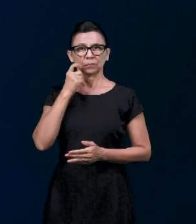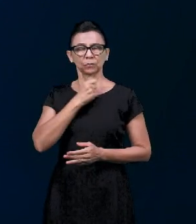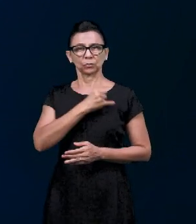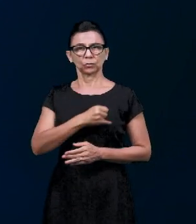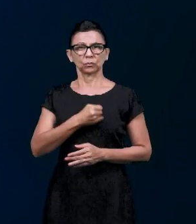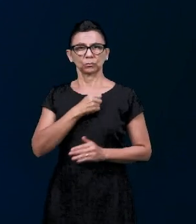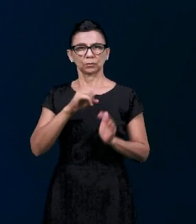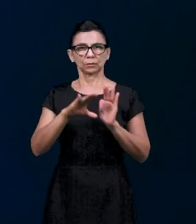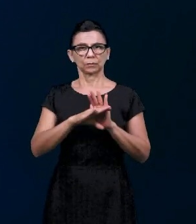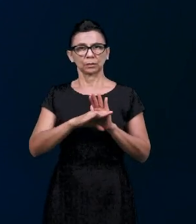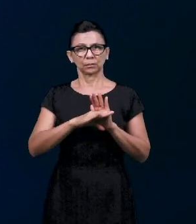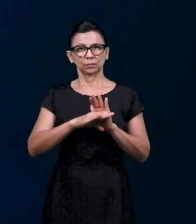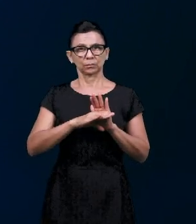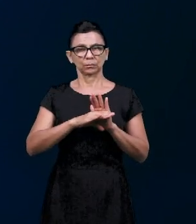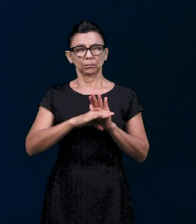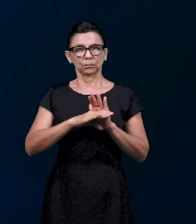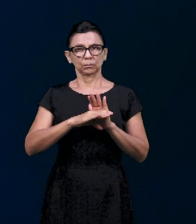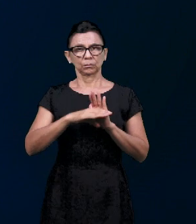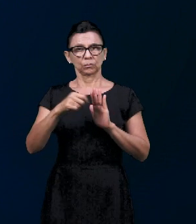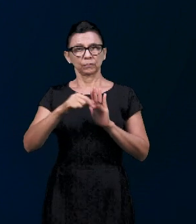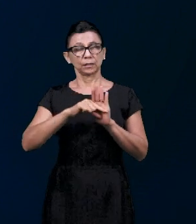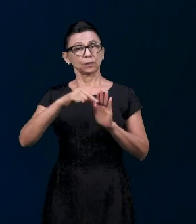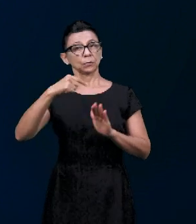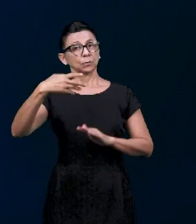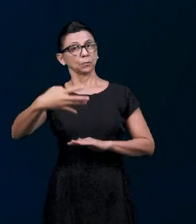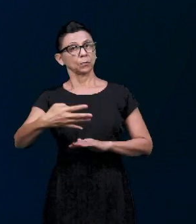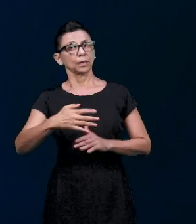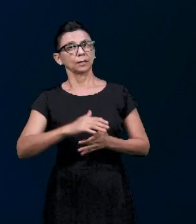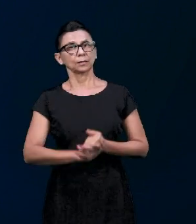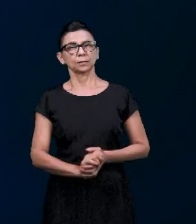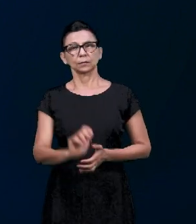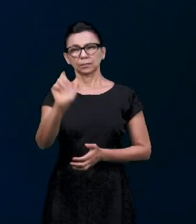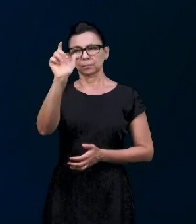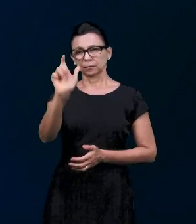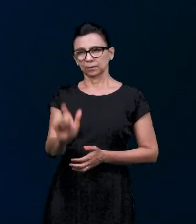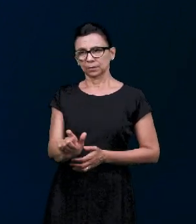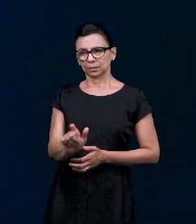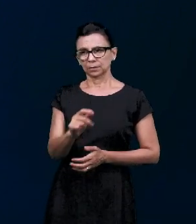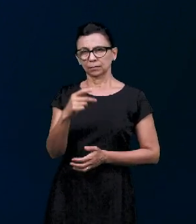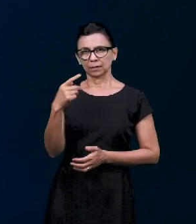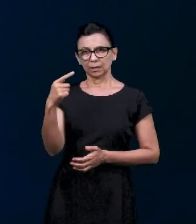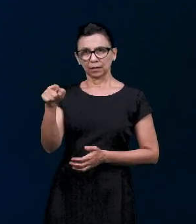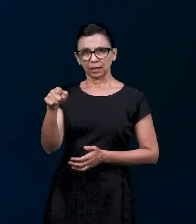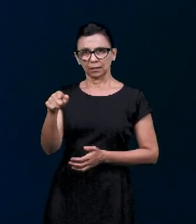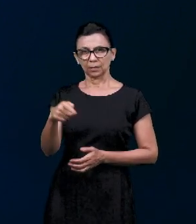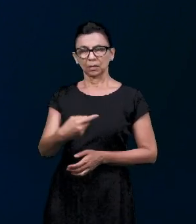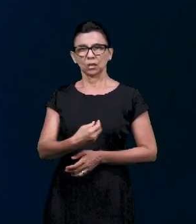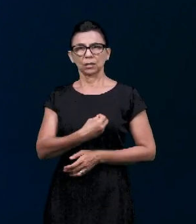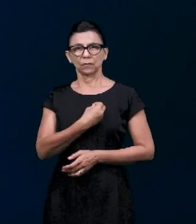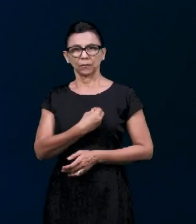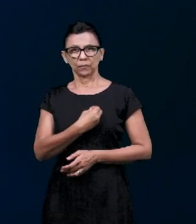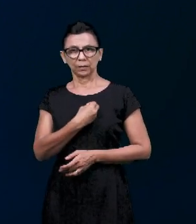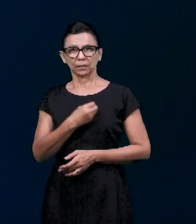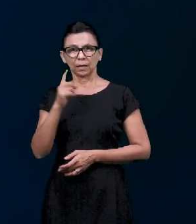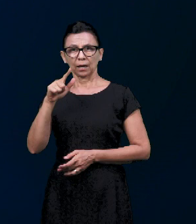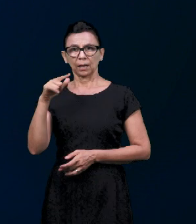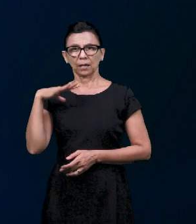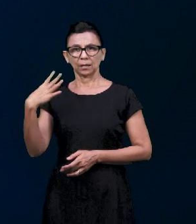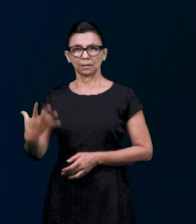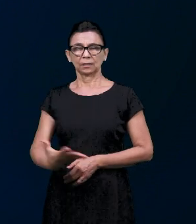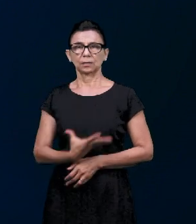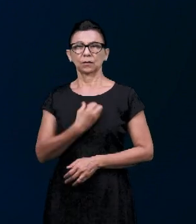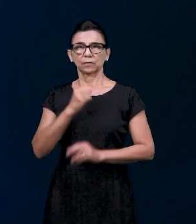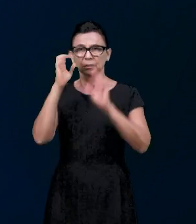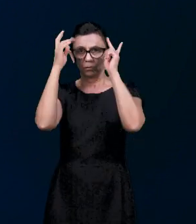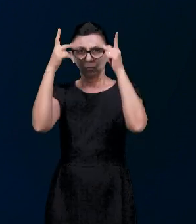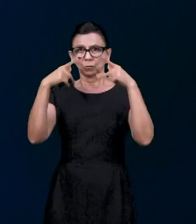était la vie, et la vie était la lumière des hommes. Donc, cette lumière qui engendre la vie dans le cœur de l'homme,